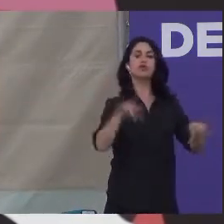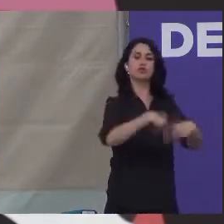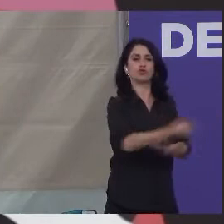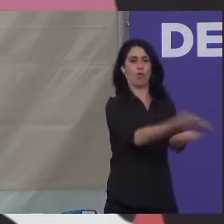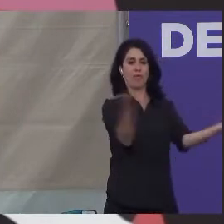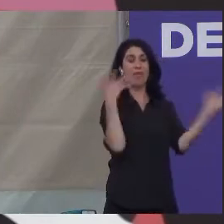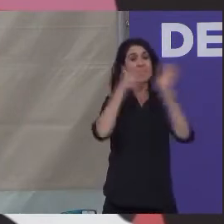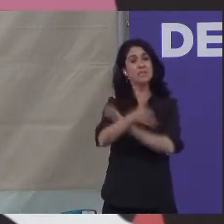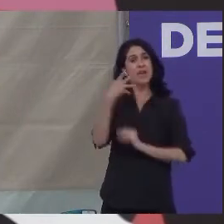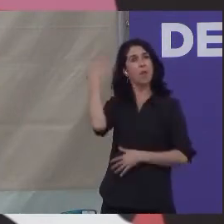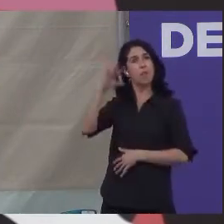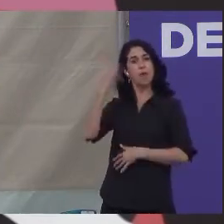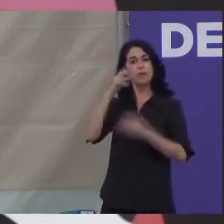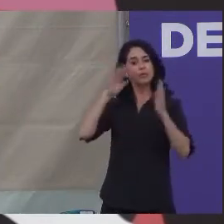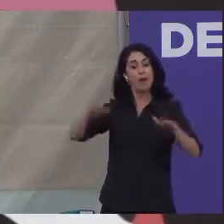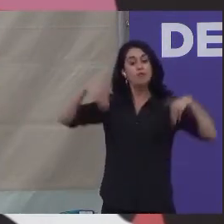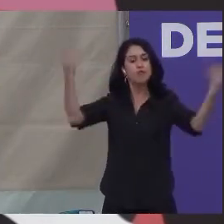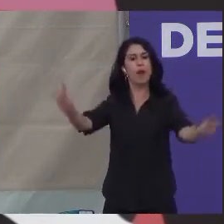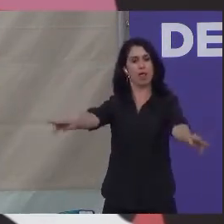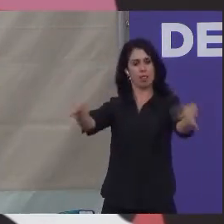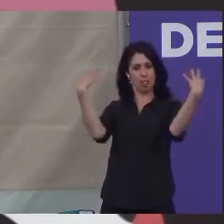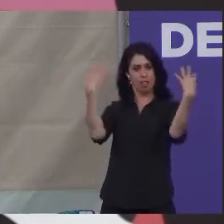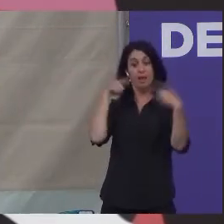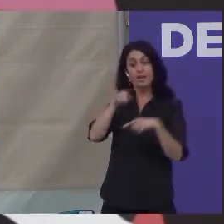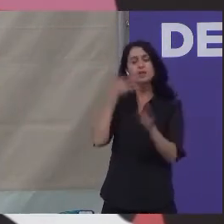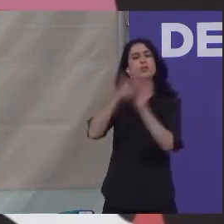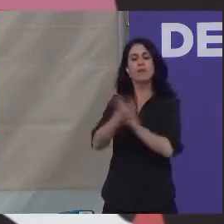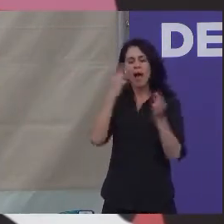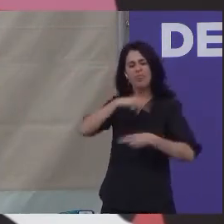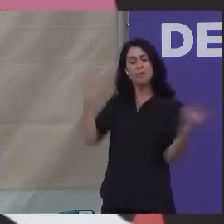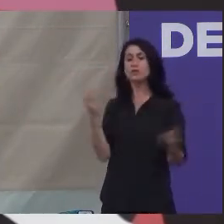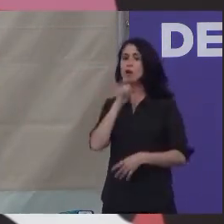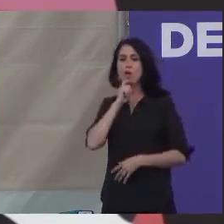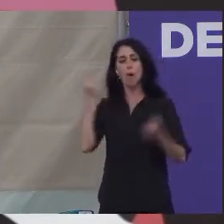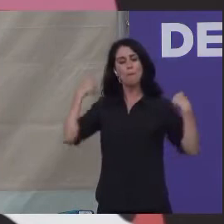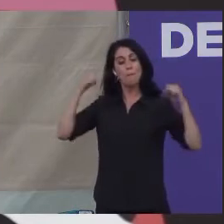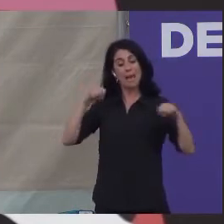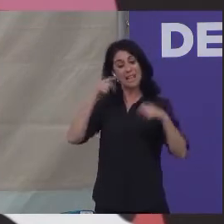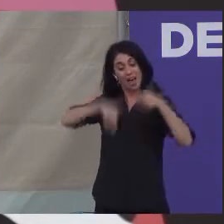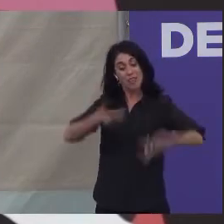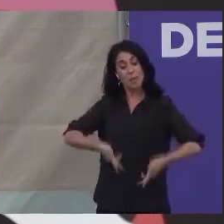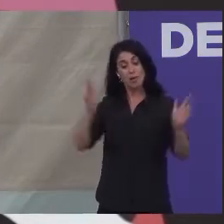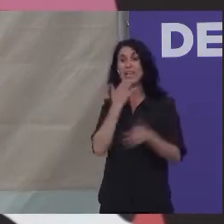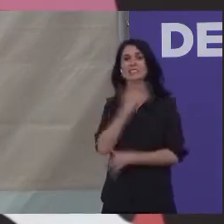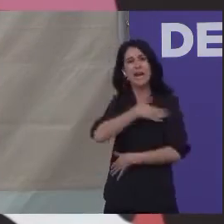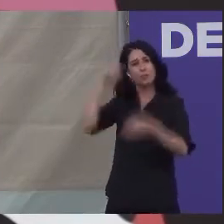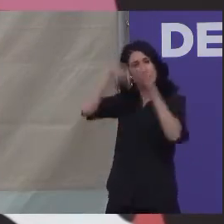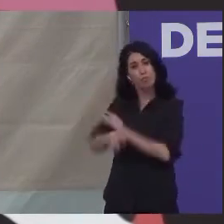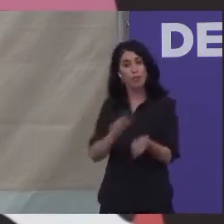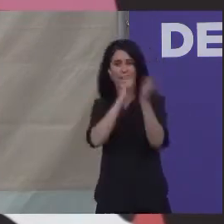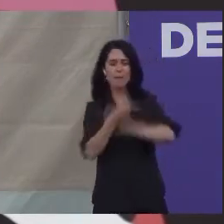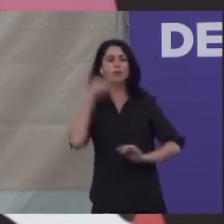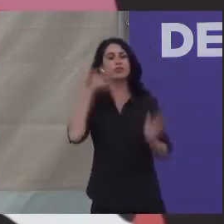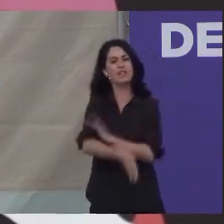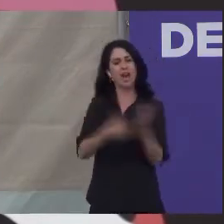capaç de projectar-se cap a fora demostrant amb la pràctica democràtica que una marea per aprofundir el canvi és garantia de renovació, autenticitat